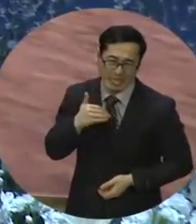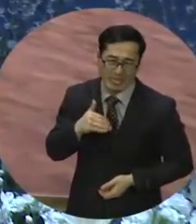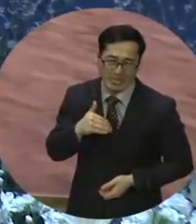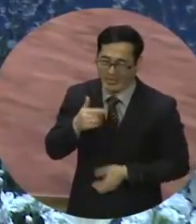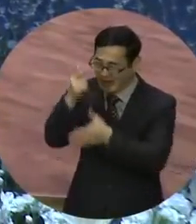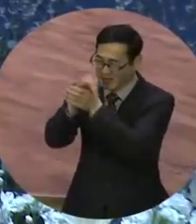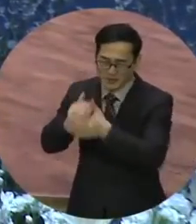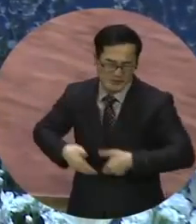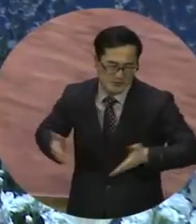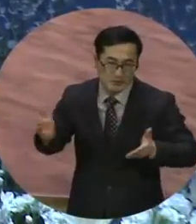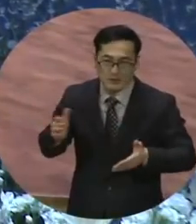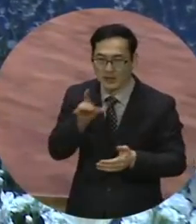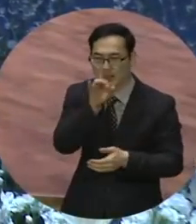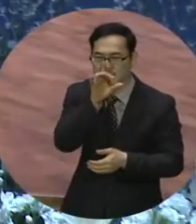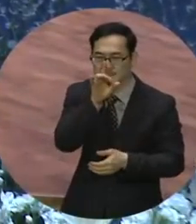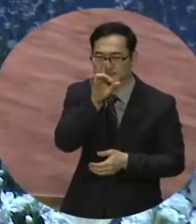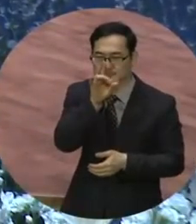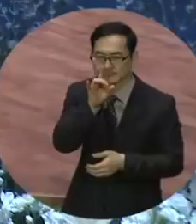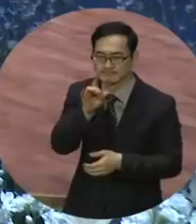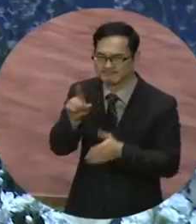중요합니다. 믿음.